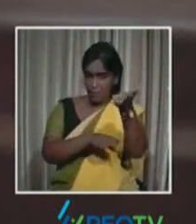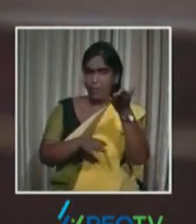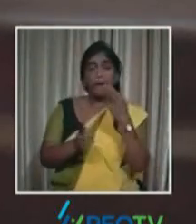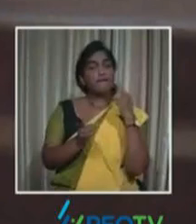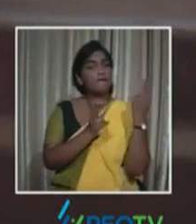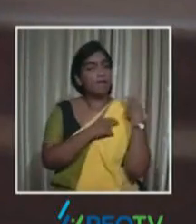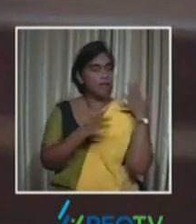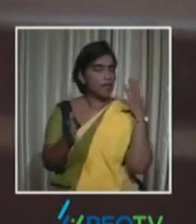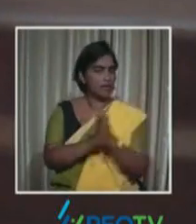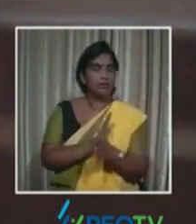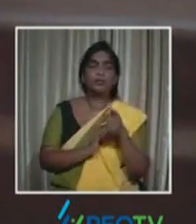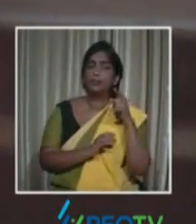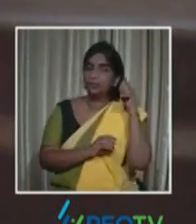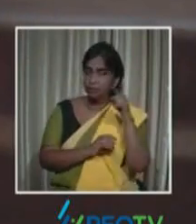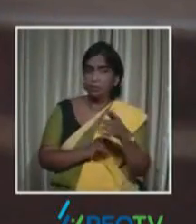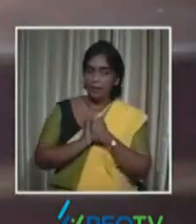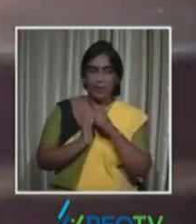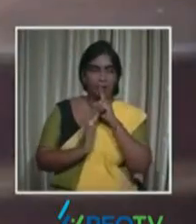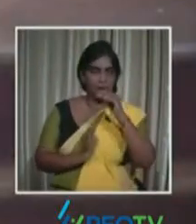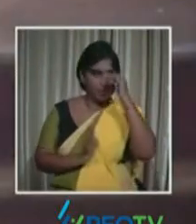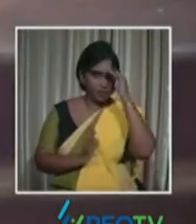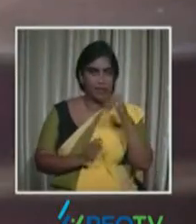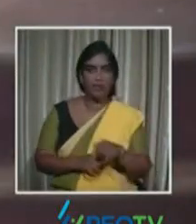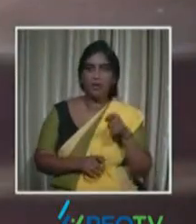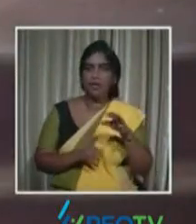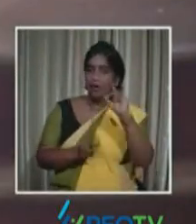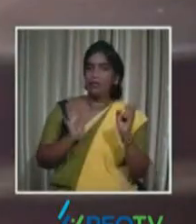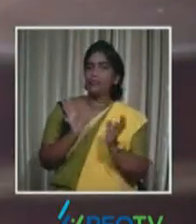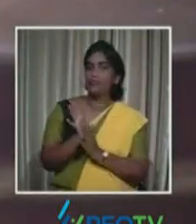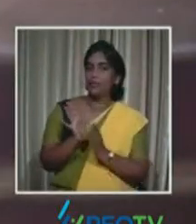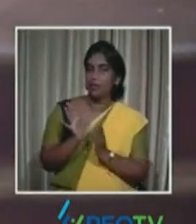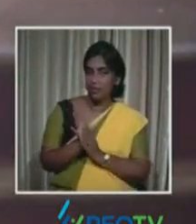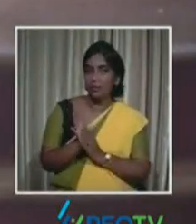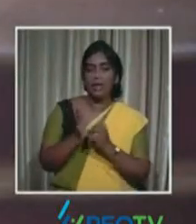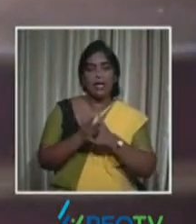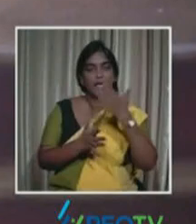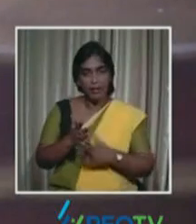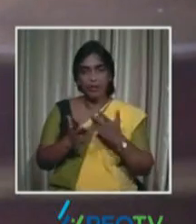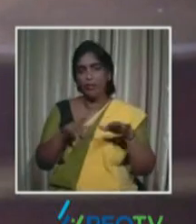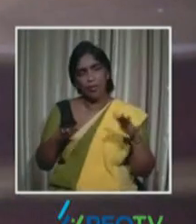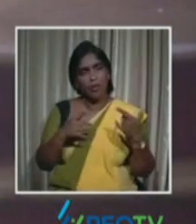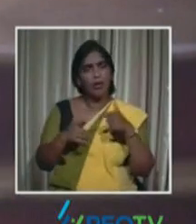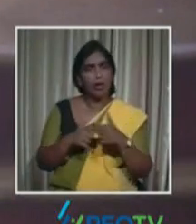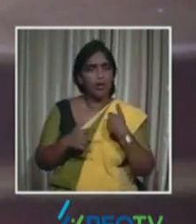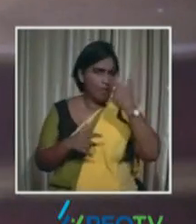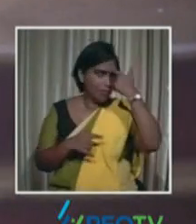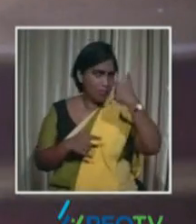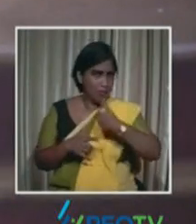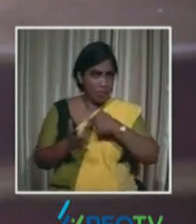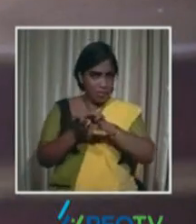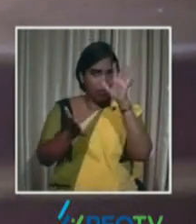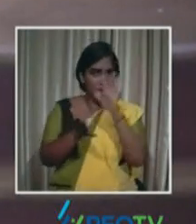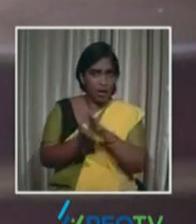වගකීම් පැහැරදියයි කියන එකට ඔබතුමාලට ගැලවෙන්න බෑ මේ ජනාධිපති කොමිසම් වාර්තාවේ කොතනක හෝ මගේ සම්බන්ධයෙන් ලියවිලා තියෙනවා